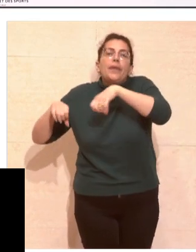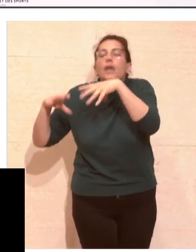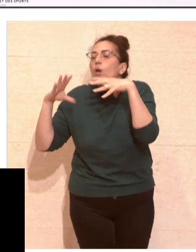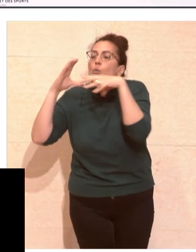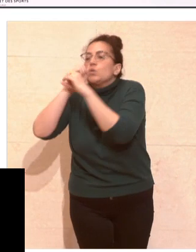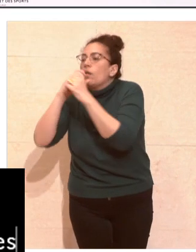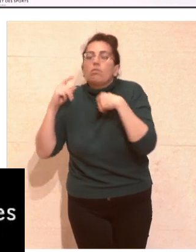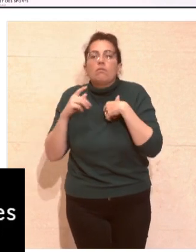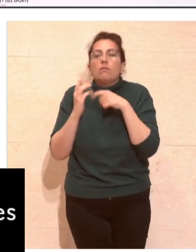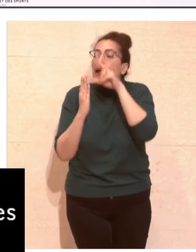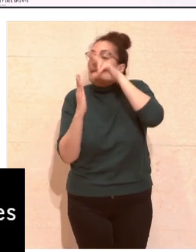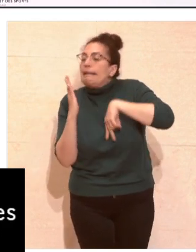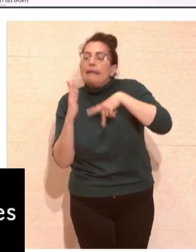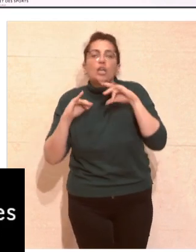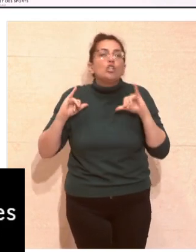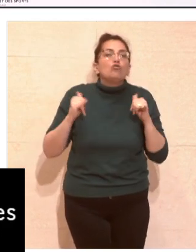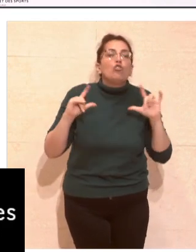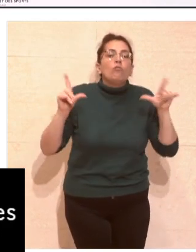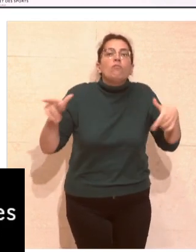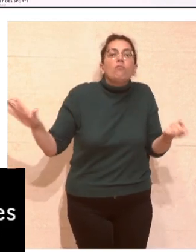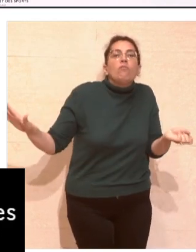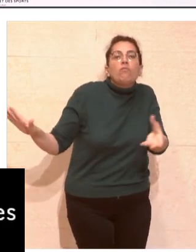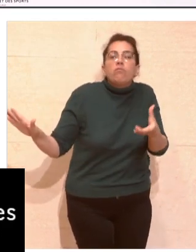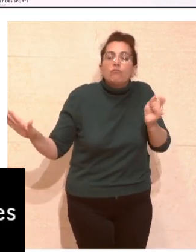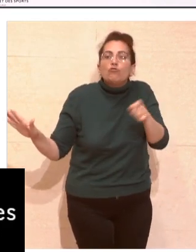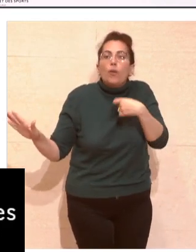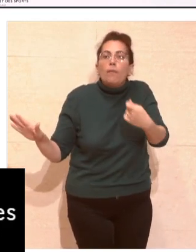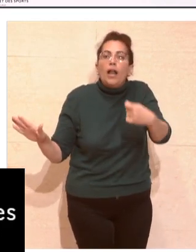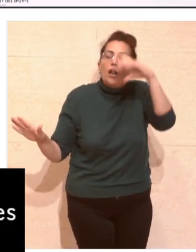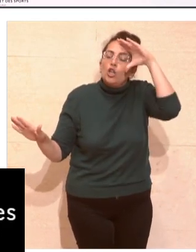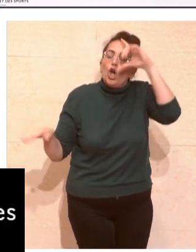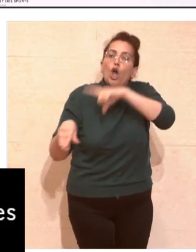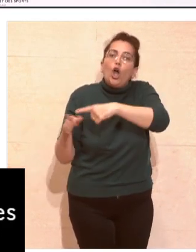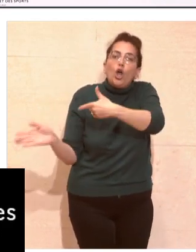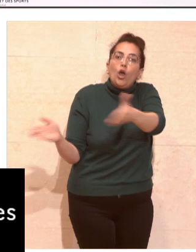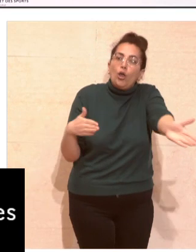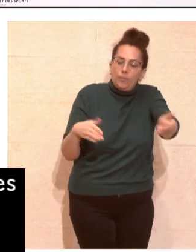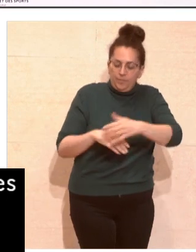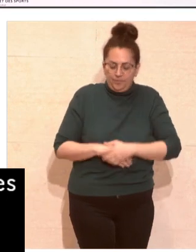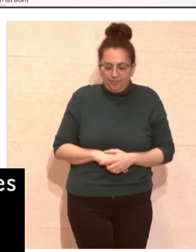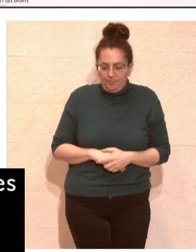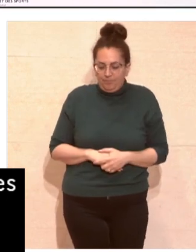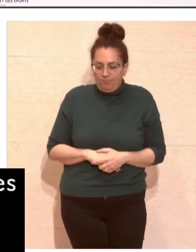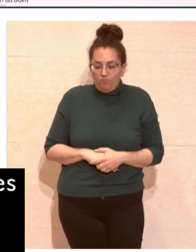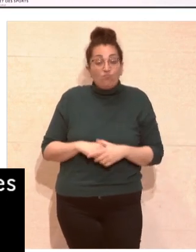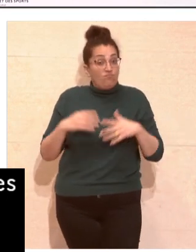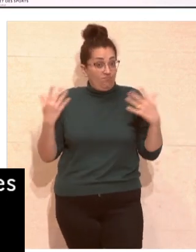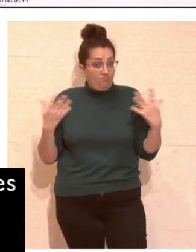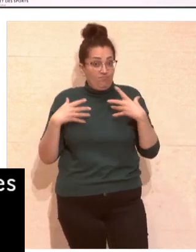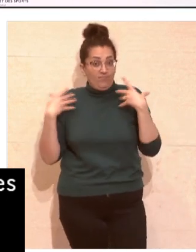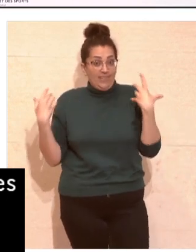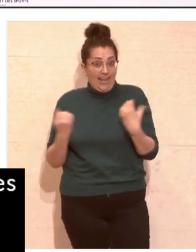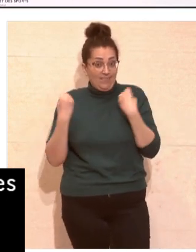un jeu de société, plus tard on va aller dormir. Donc on a comparé avec le temps, ici, sur des activités hors